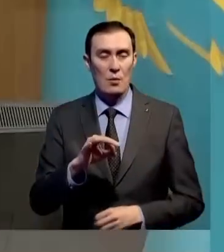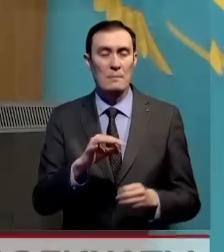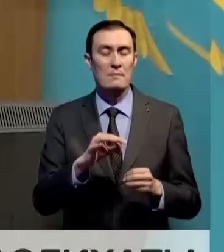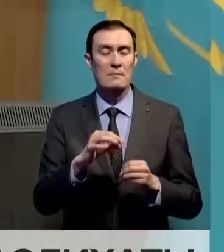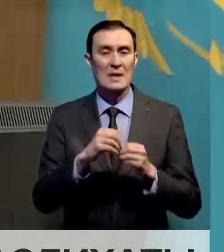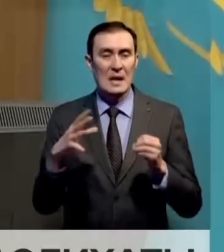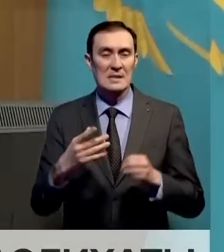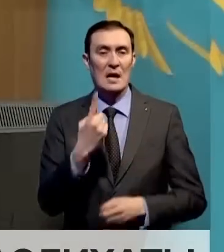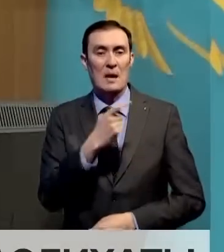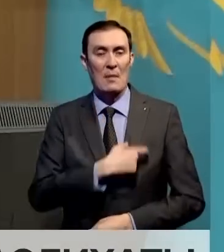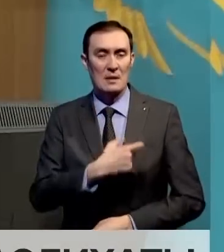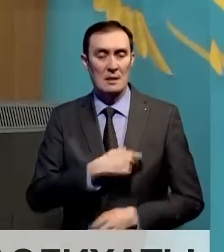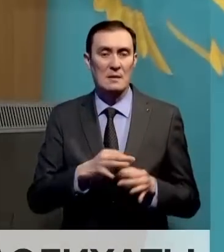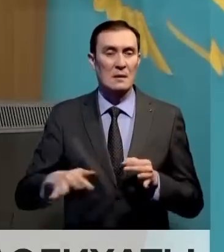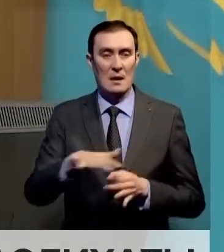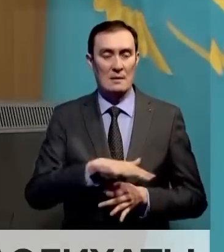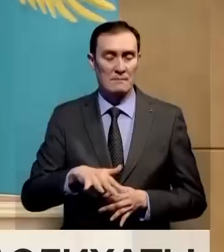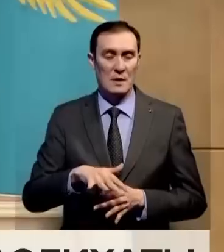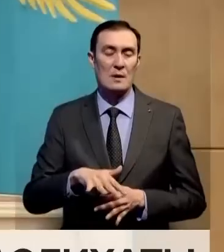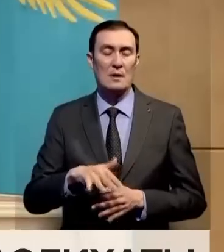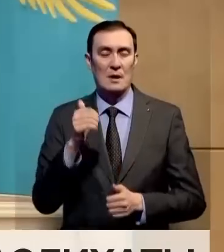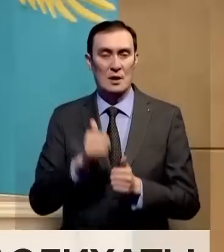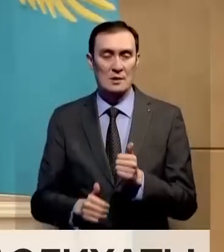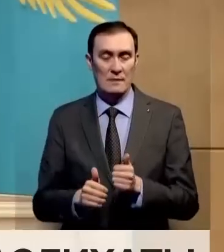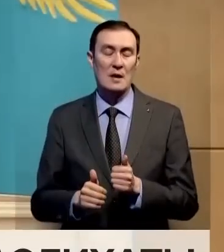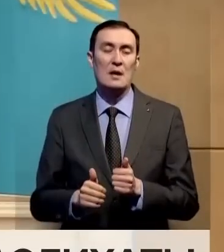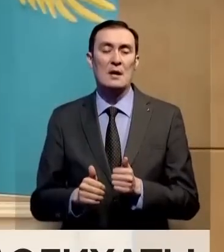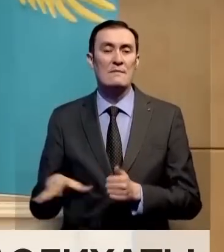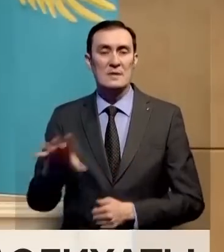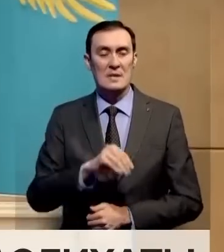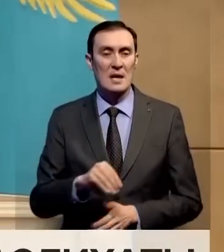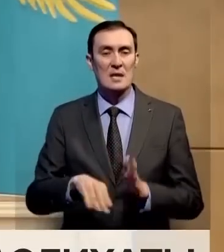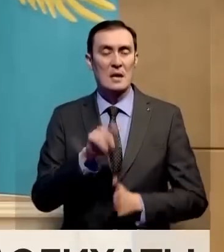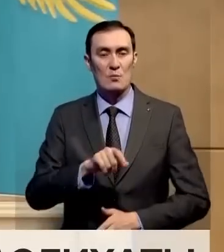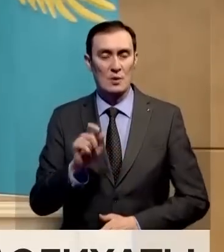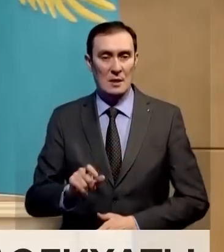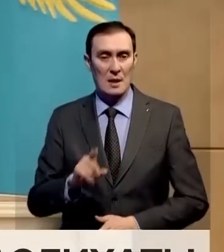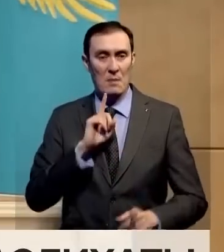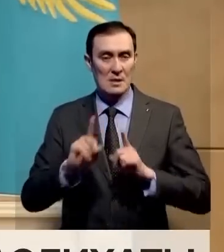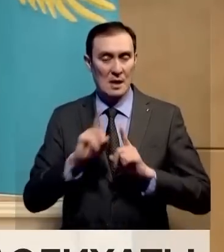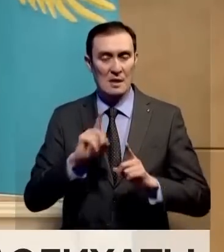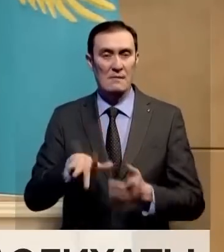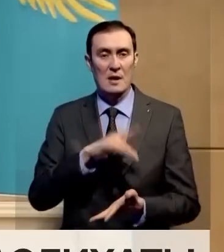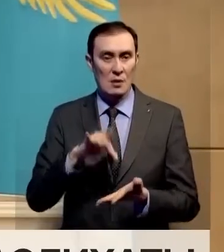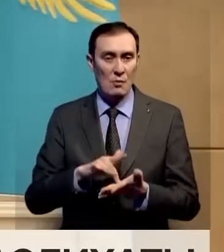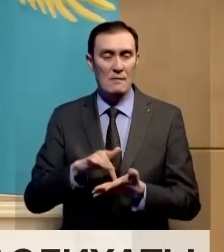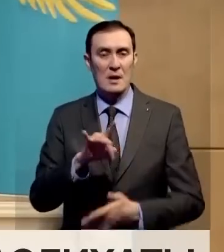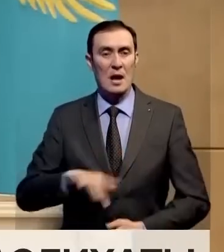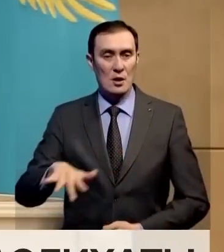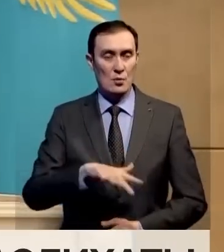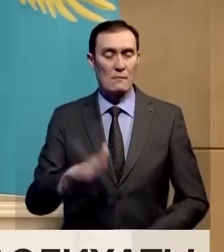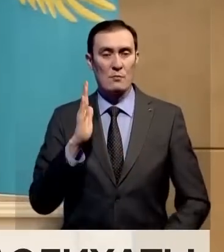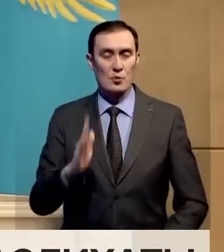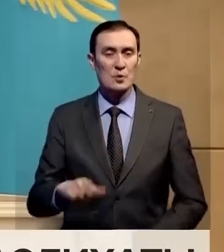15 одномандатным территориальным округам. Все депутаты маслихатов городов и района